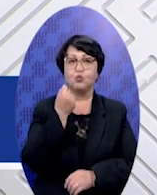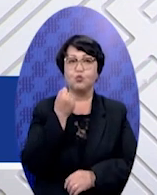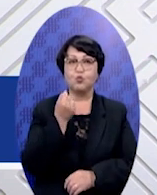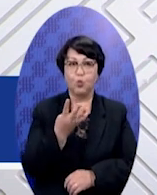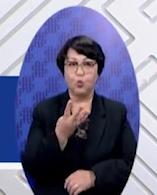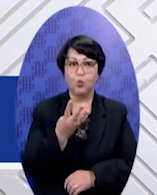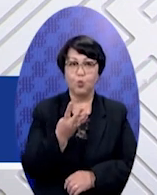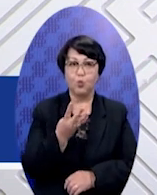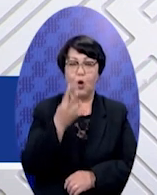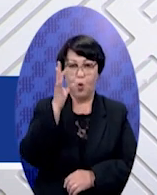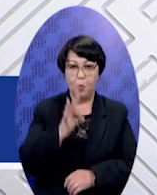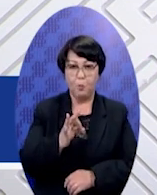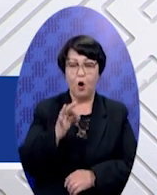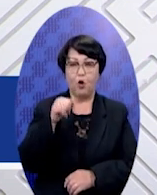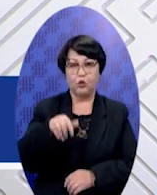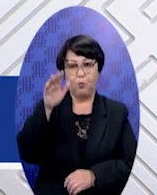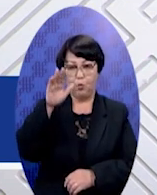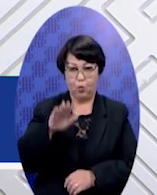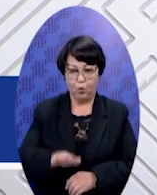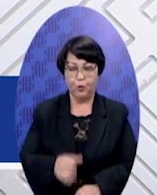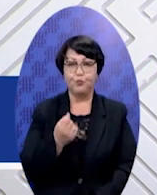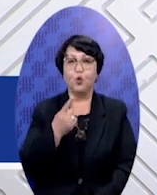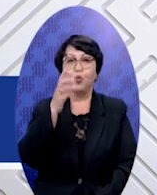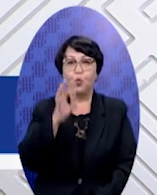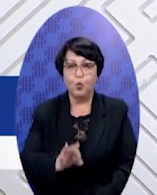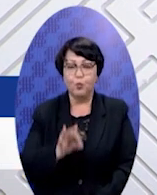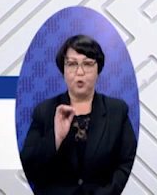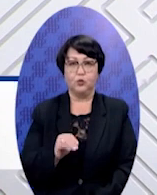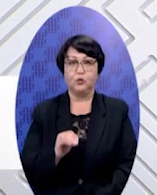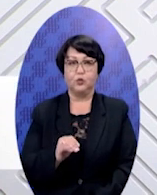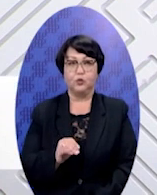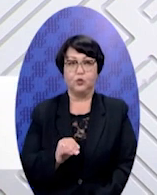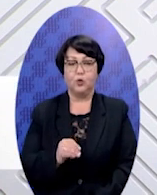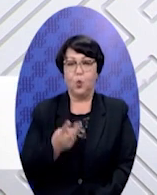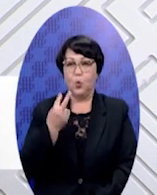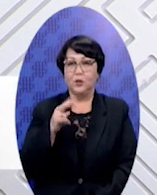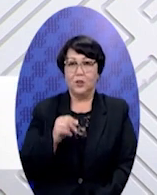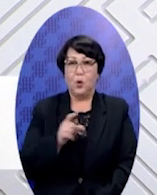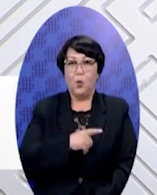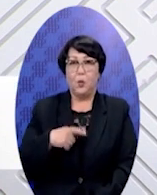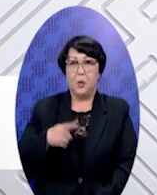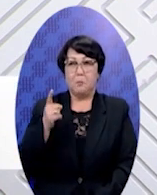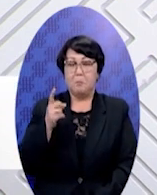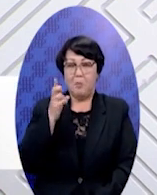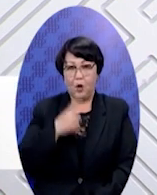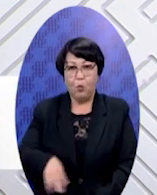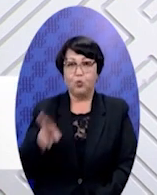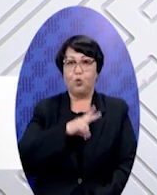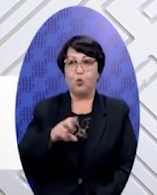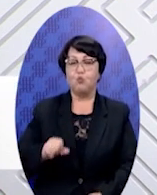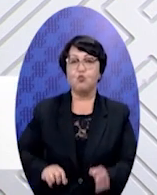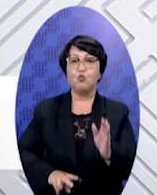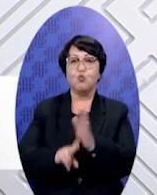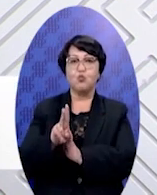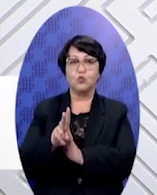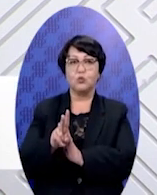Одоо энийг бууруулад 1% гаргадаг болсон. 1% гаргадаг болсноос үлсний нь бол арилжааны банкуд гаргаад зээлийн их үсвэр